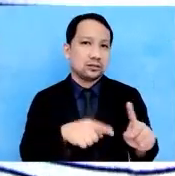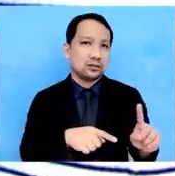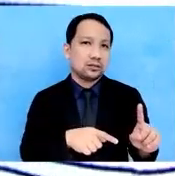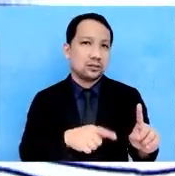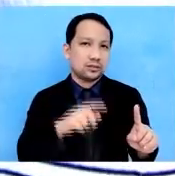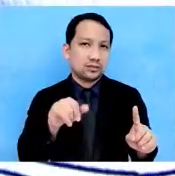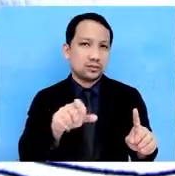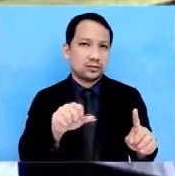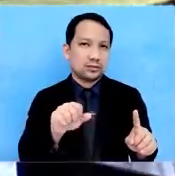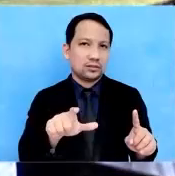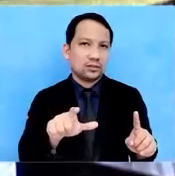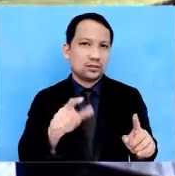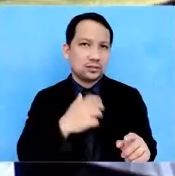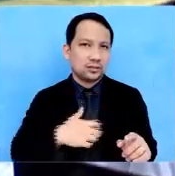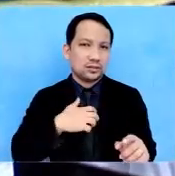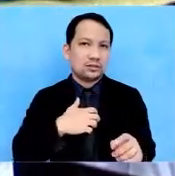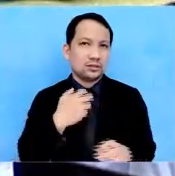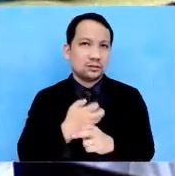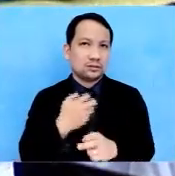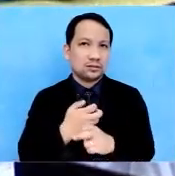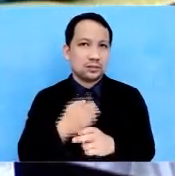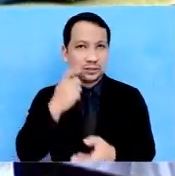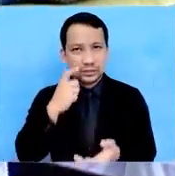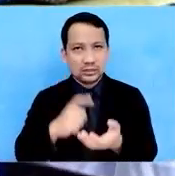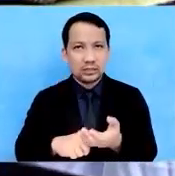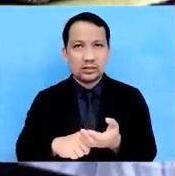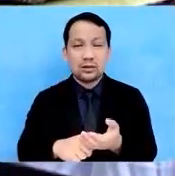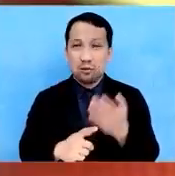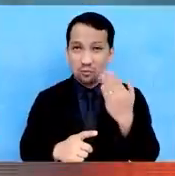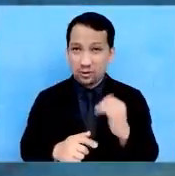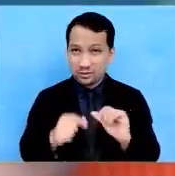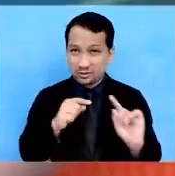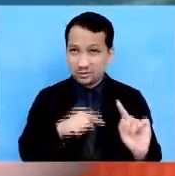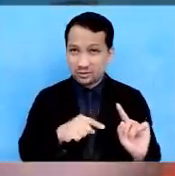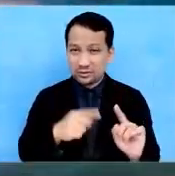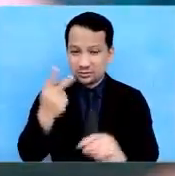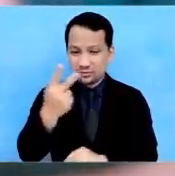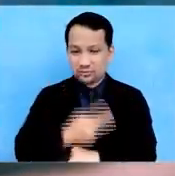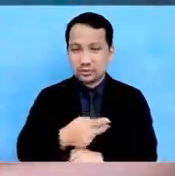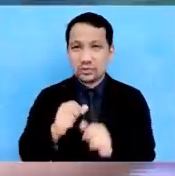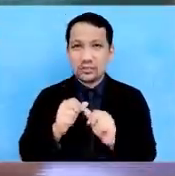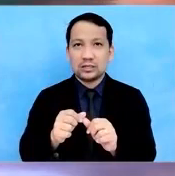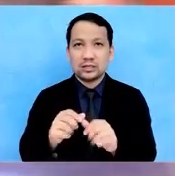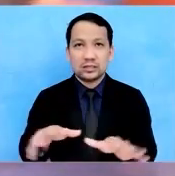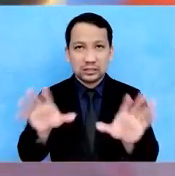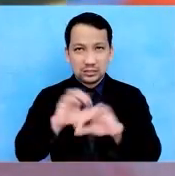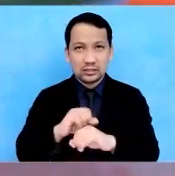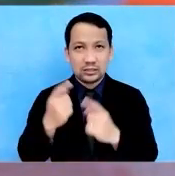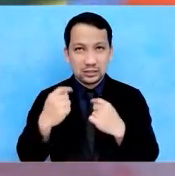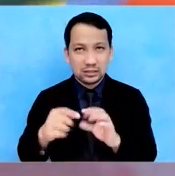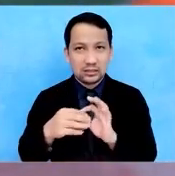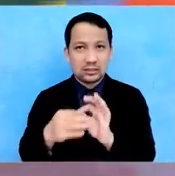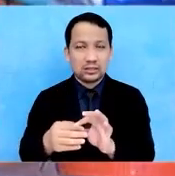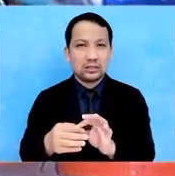Jelay, inireklamo ang hirap sa pagpapa-register. Katunayan, 2 araw na raw niya itong tinatangka. Bukod kasi sa